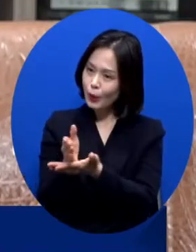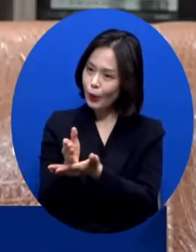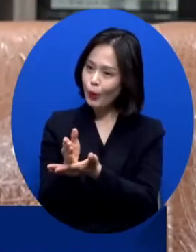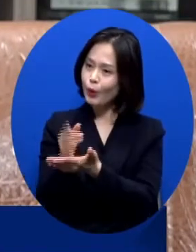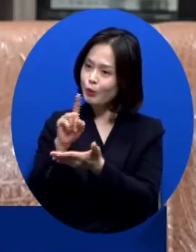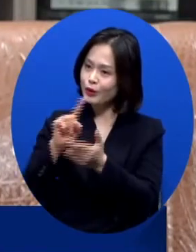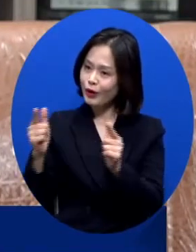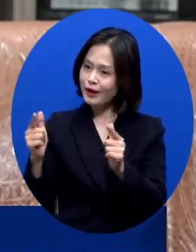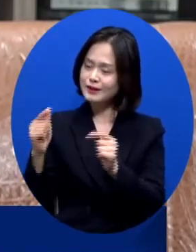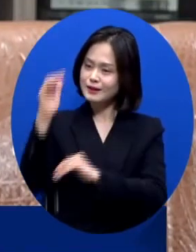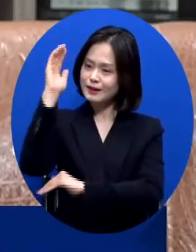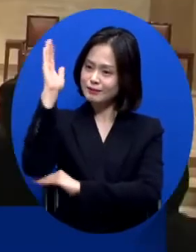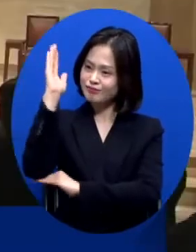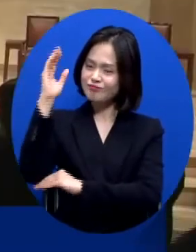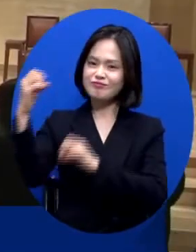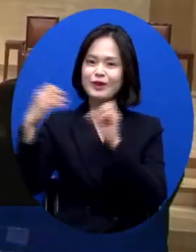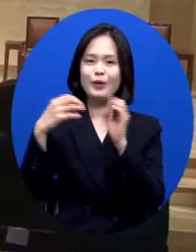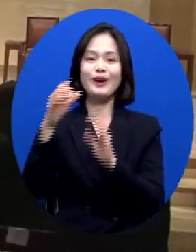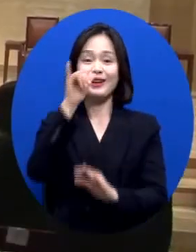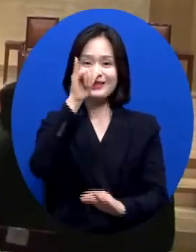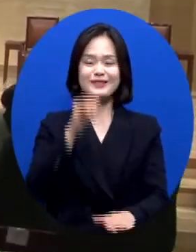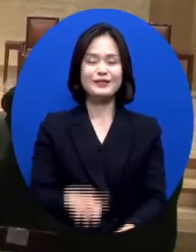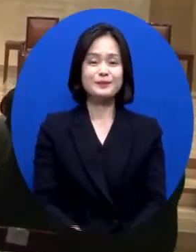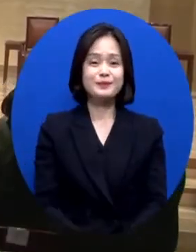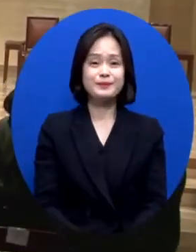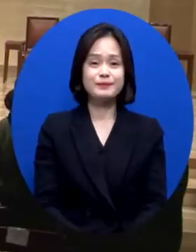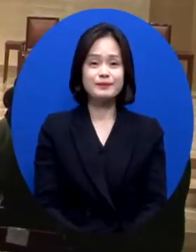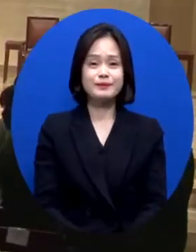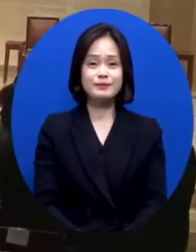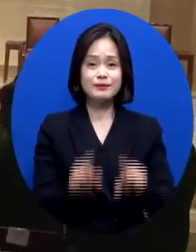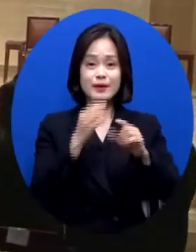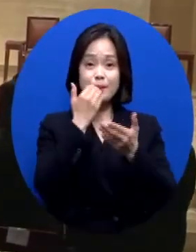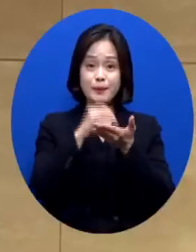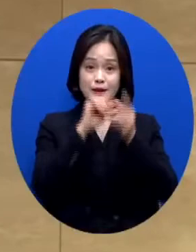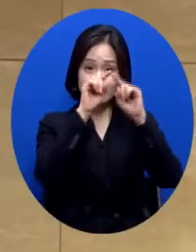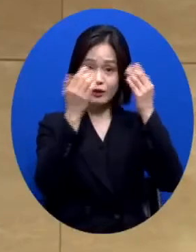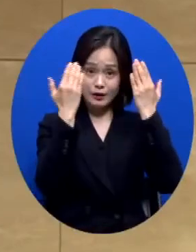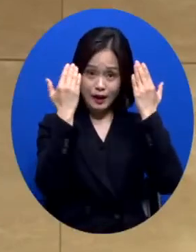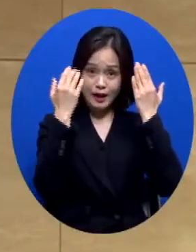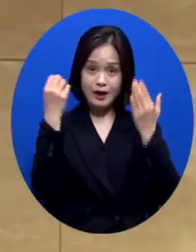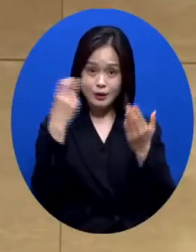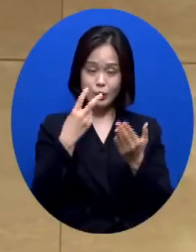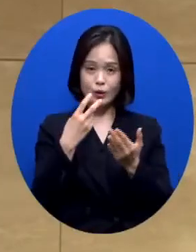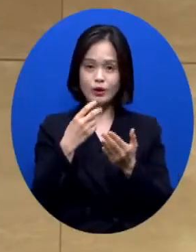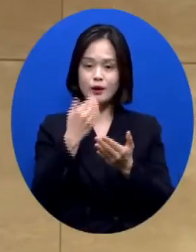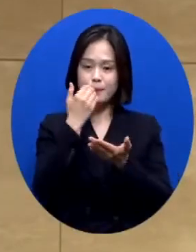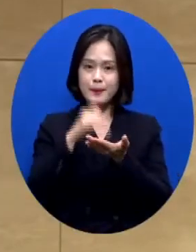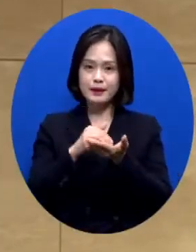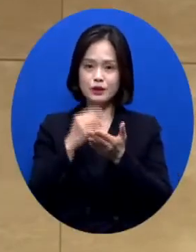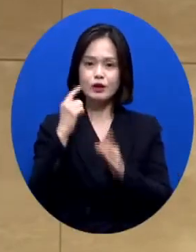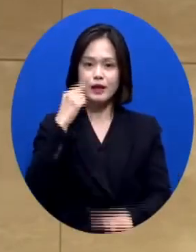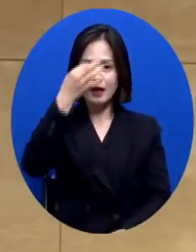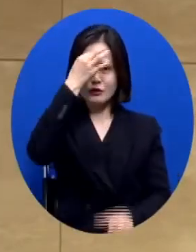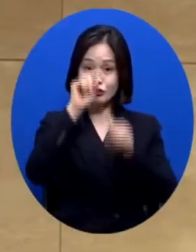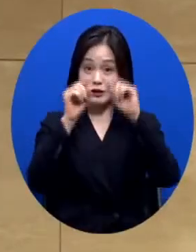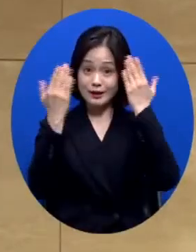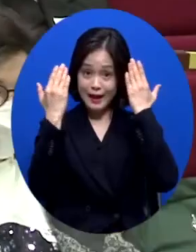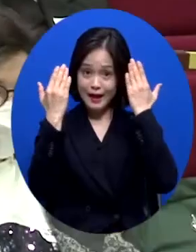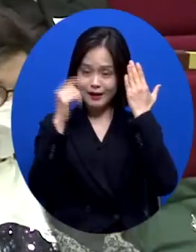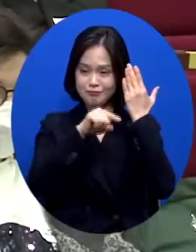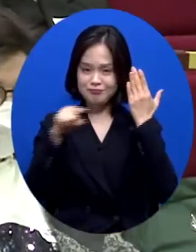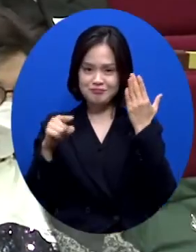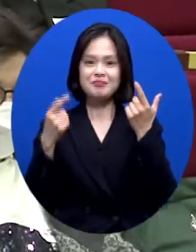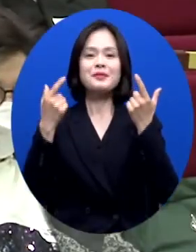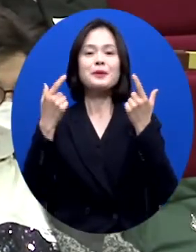일을 이렇게 나누어 먹기도 합니다 백석대 뿐 아니라 설립 정신을 공유하는 백석예술대학교 의 경우에도 교목 타 님 제가